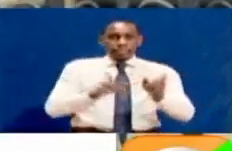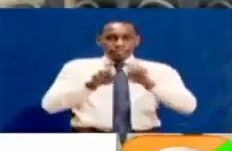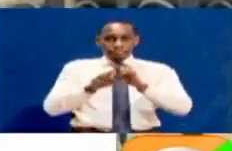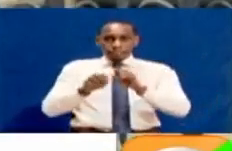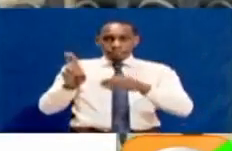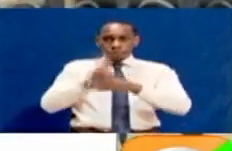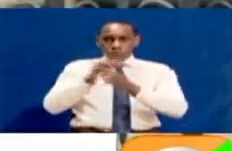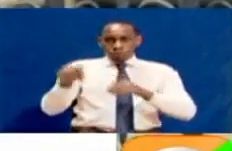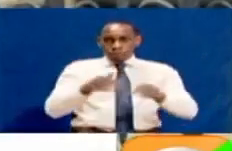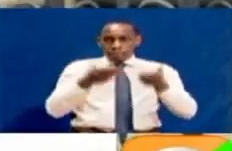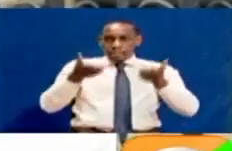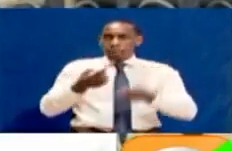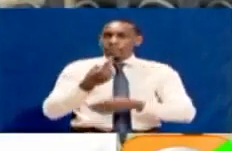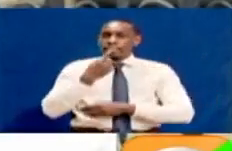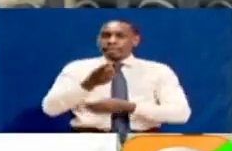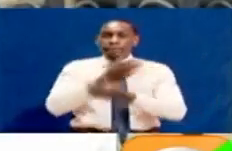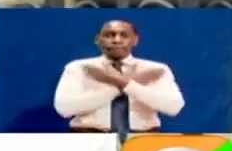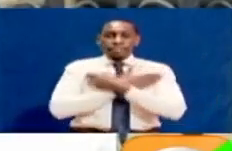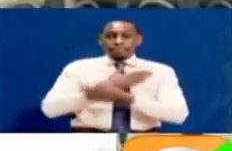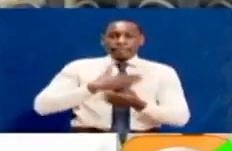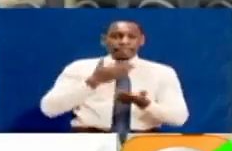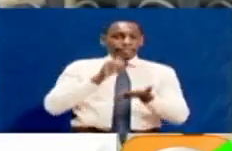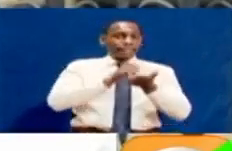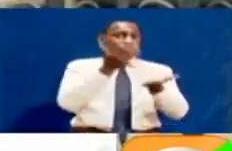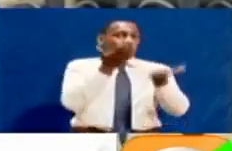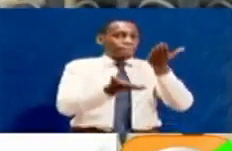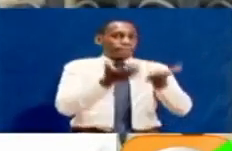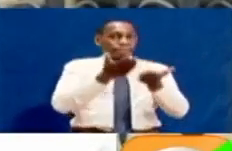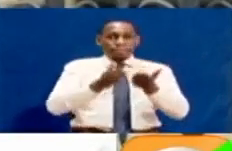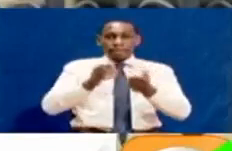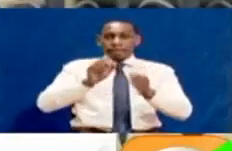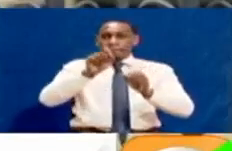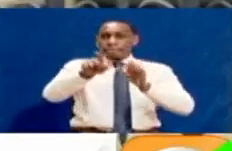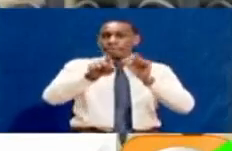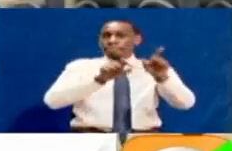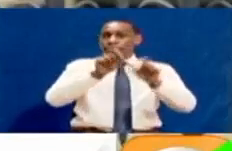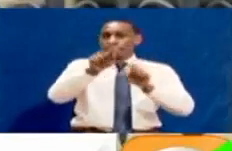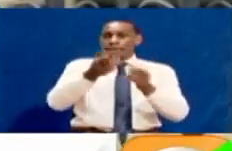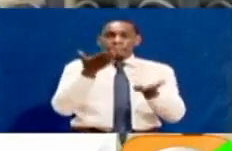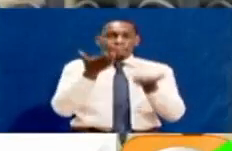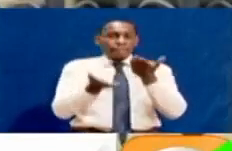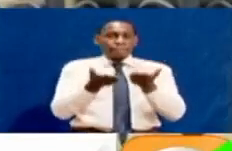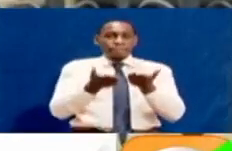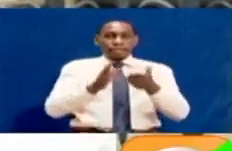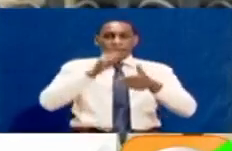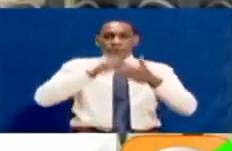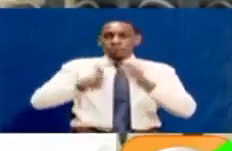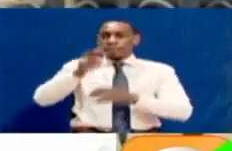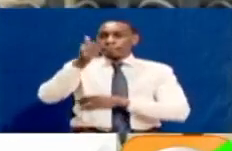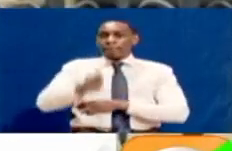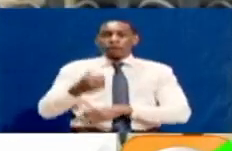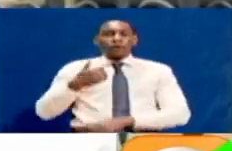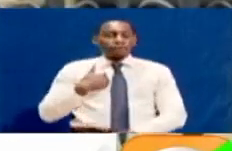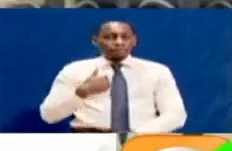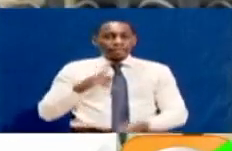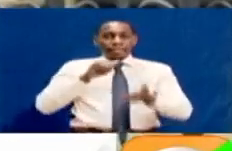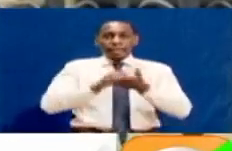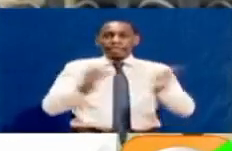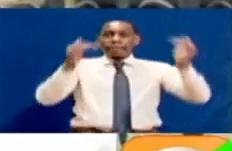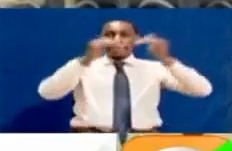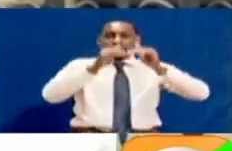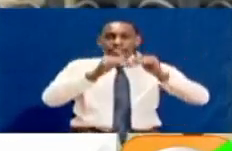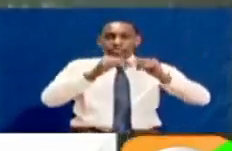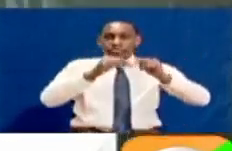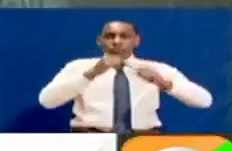nachukua nafasi hii kuambia wenzangu ambao labda SMS ama WhatsApp haijawafikia kwamba ule